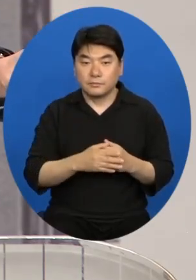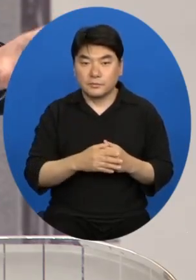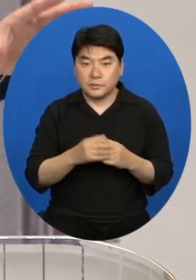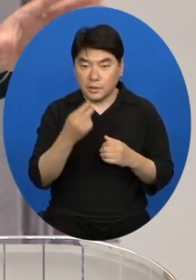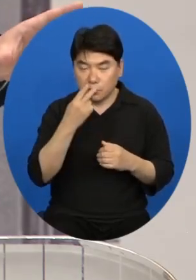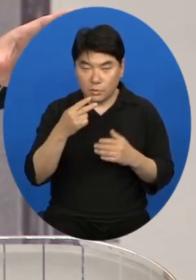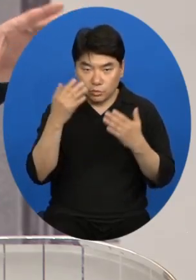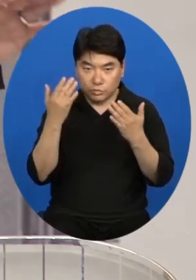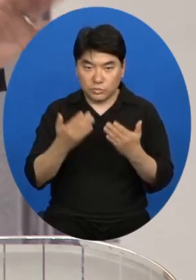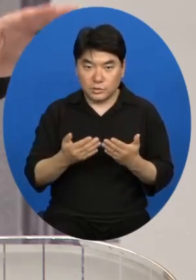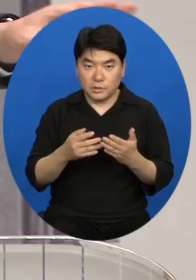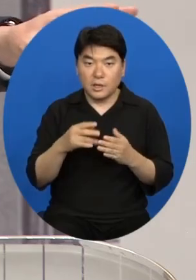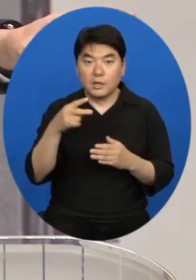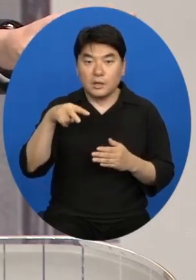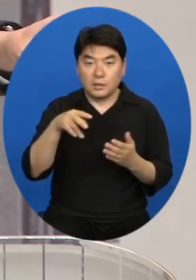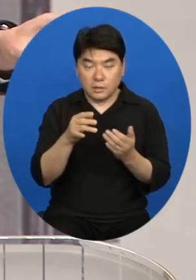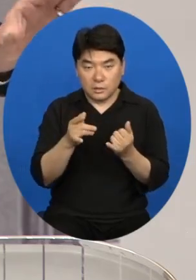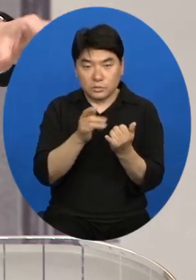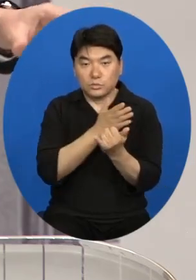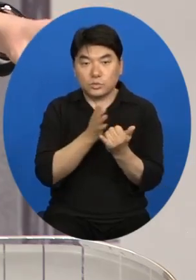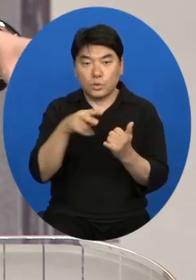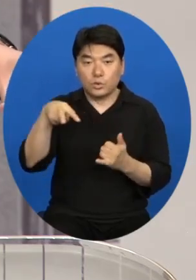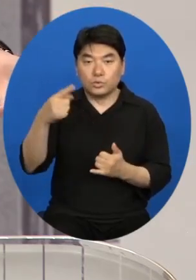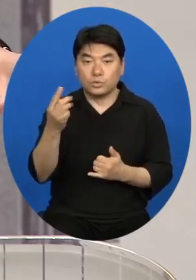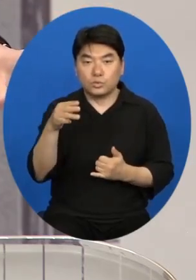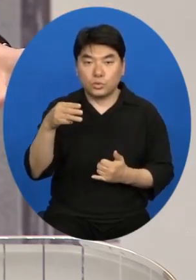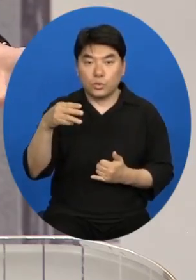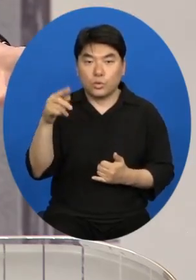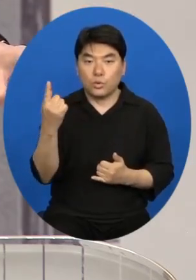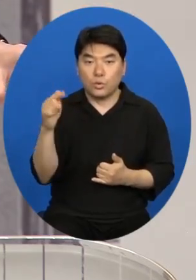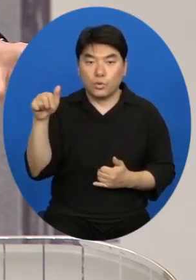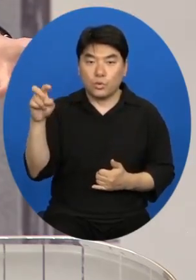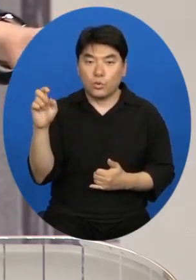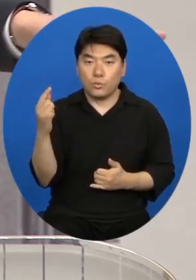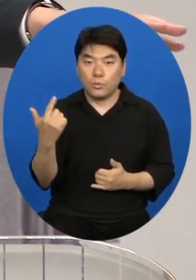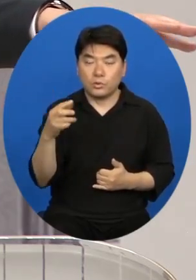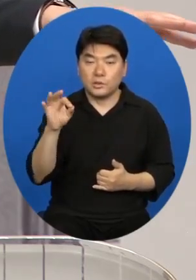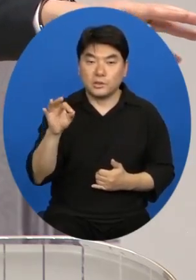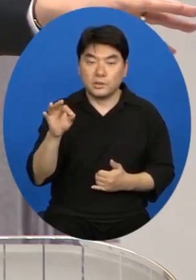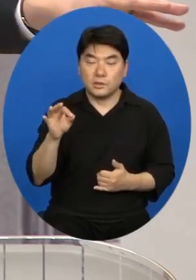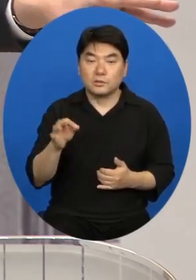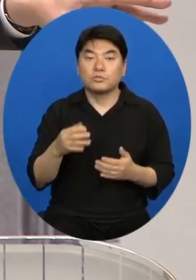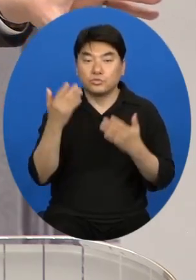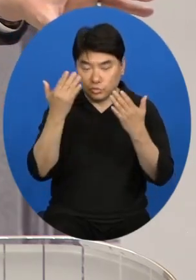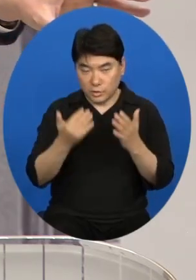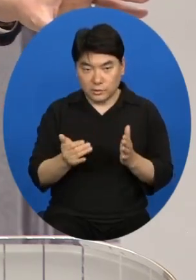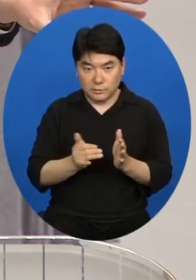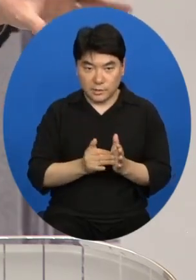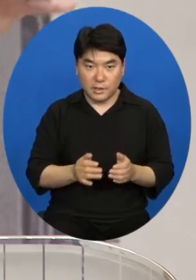주셔서 솔로몬은 여디디야 내가 사랑하는 자라고 하나님께서 주시지 않으셨습니까? 저는